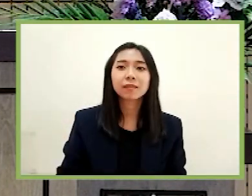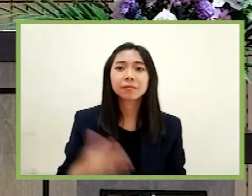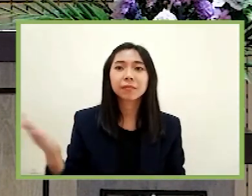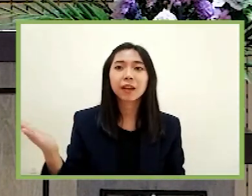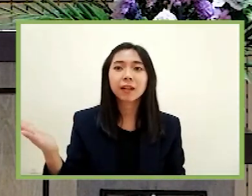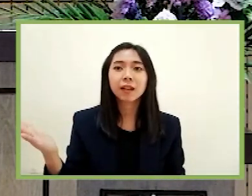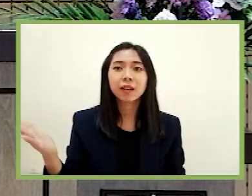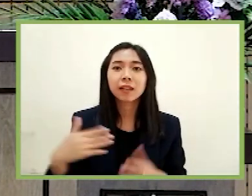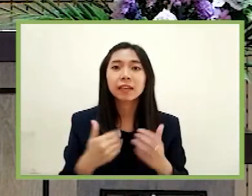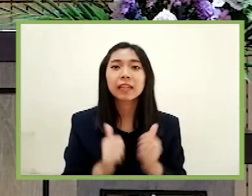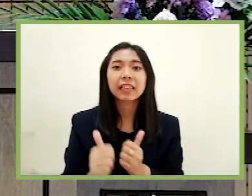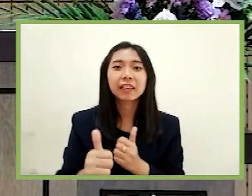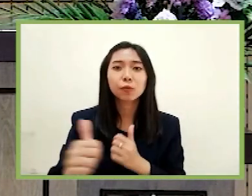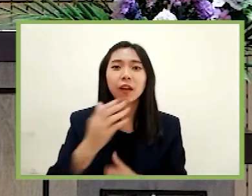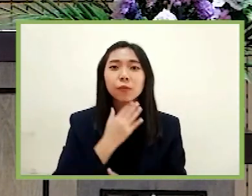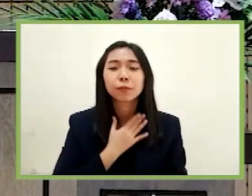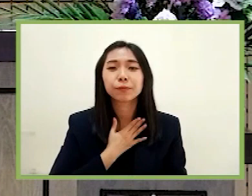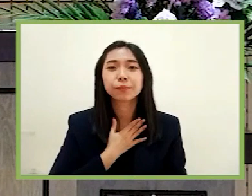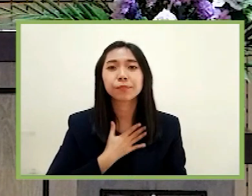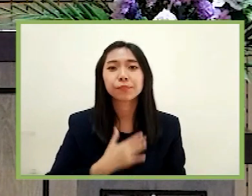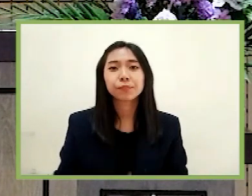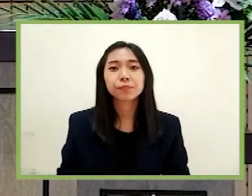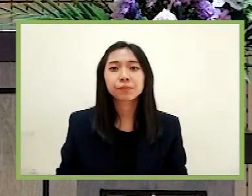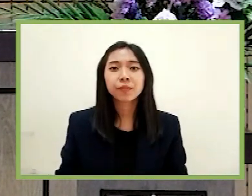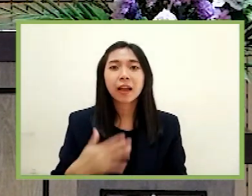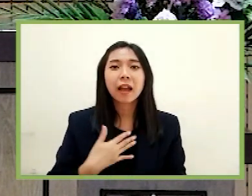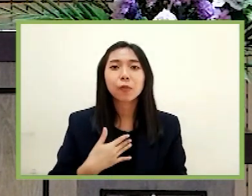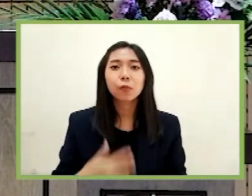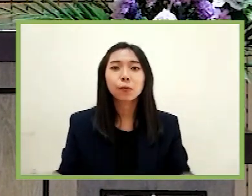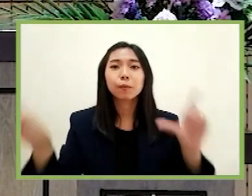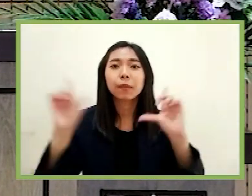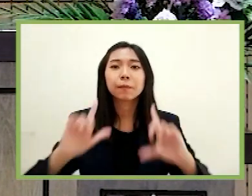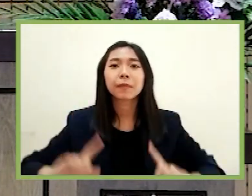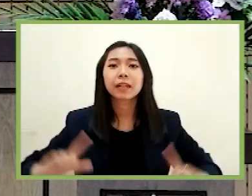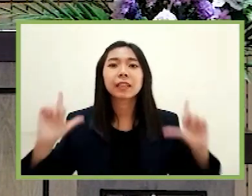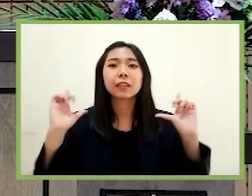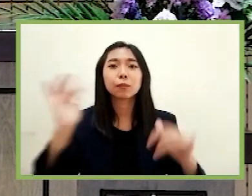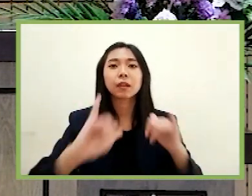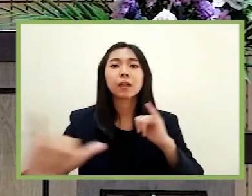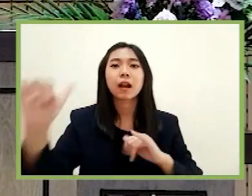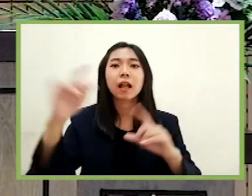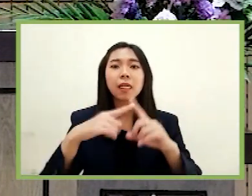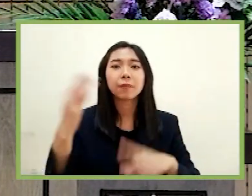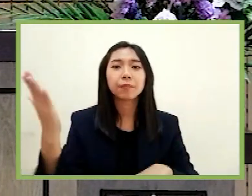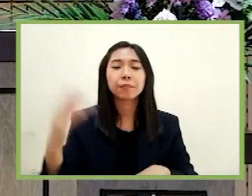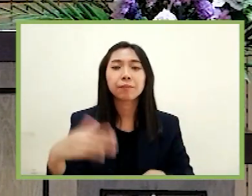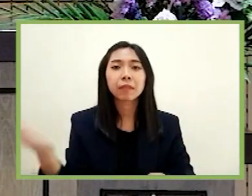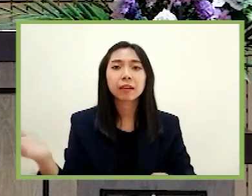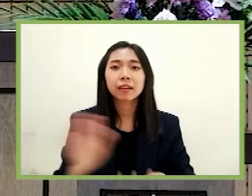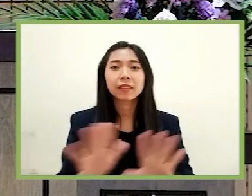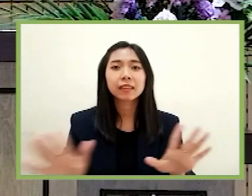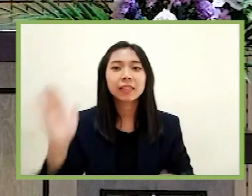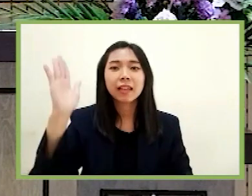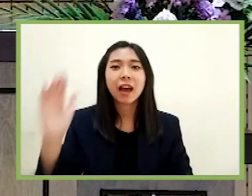mengikuti aku berlaku memberikan hidup yang kekal kepada mereka dan mereka pasti tidak akan